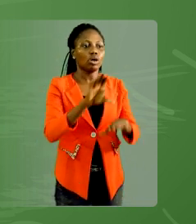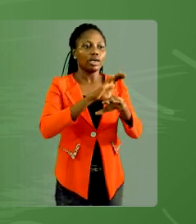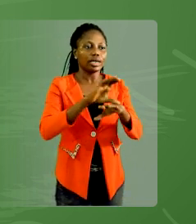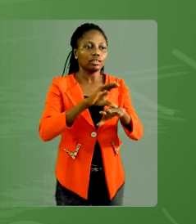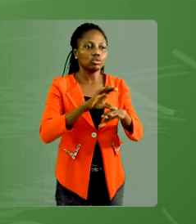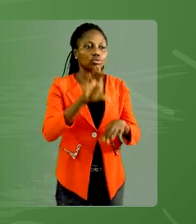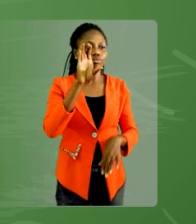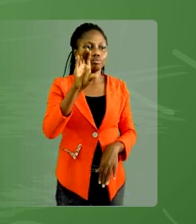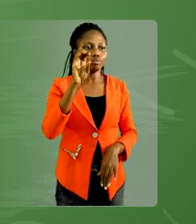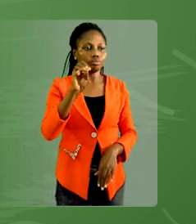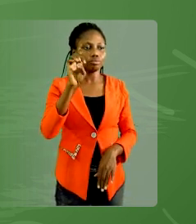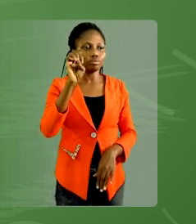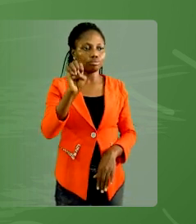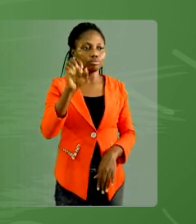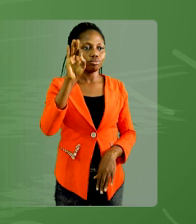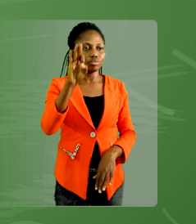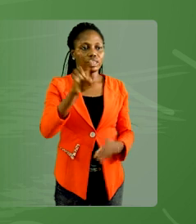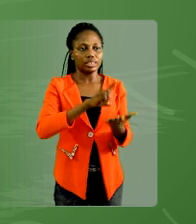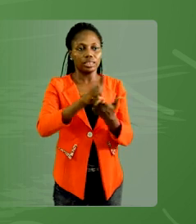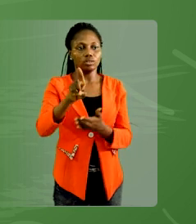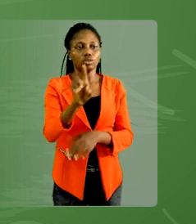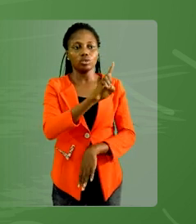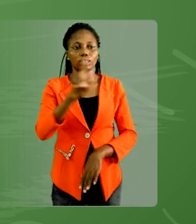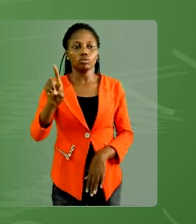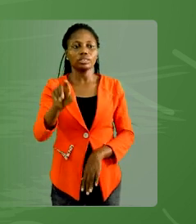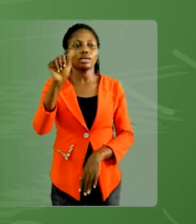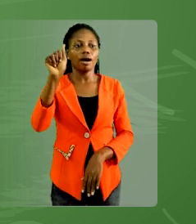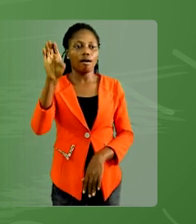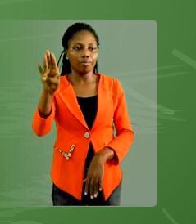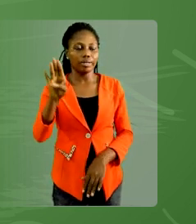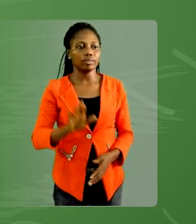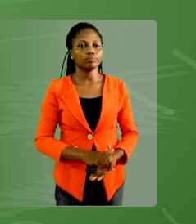le coefficient directeur de la droite AB.